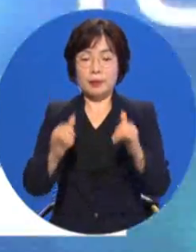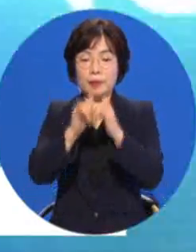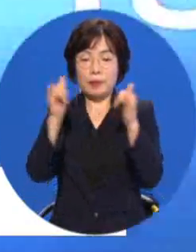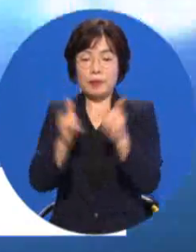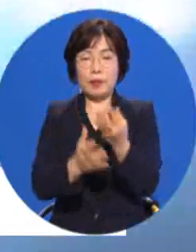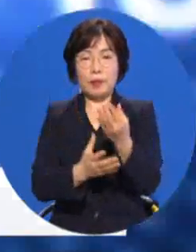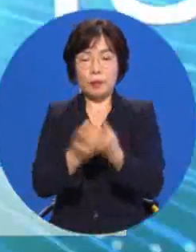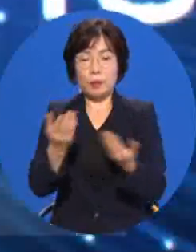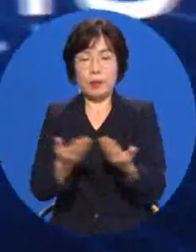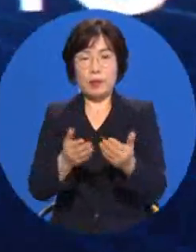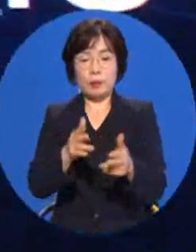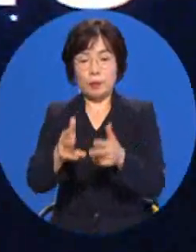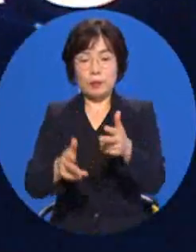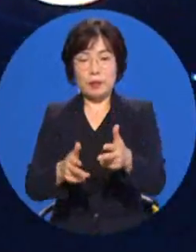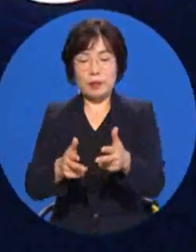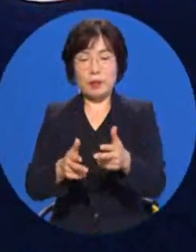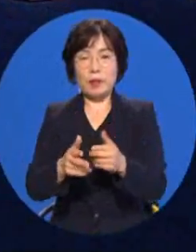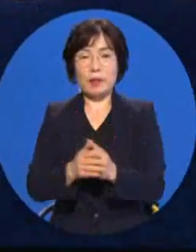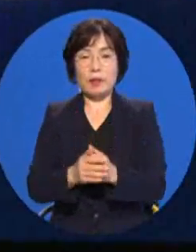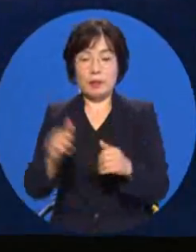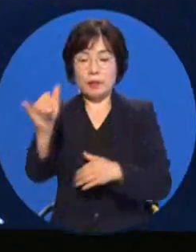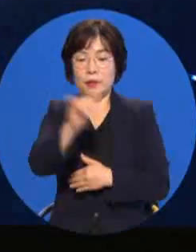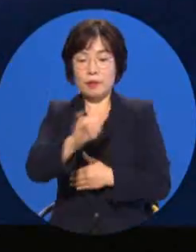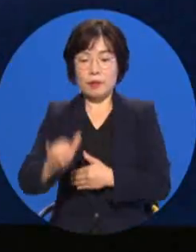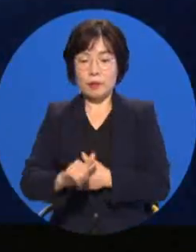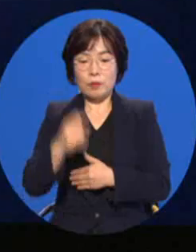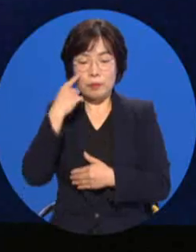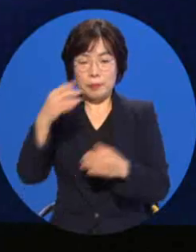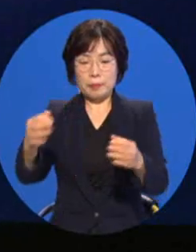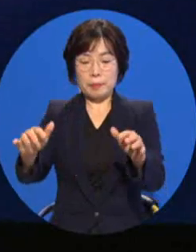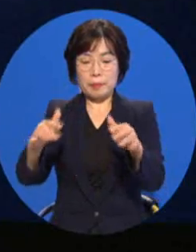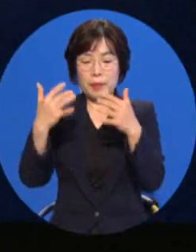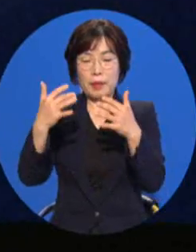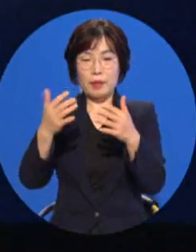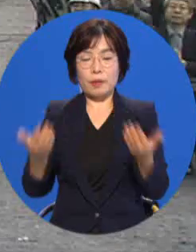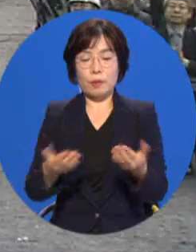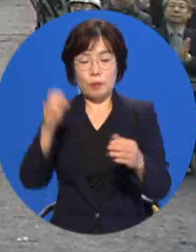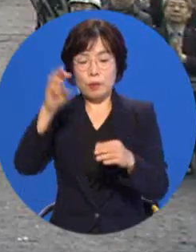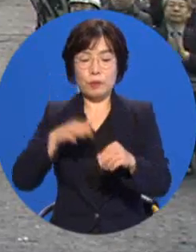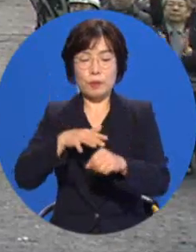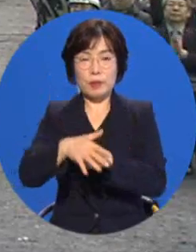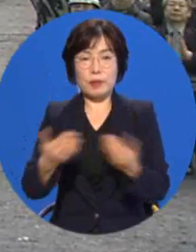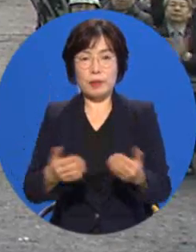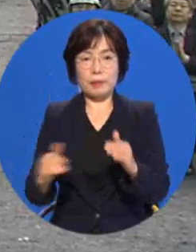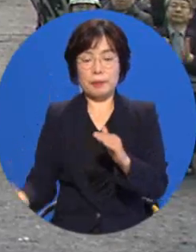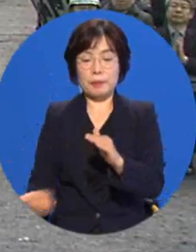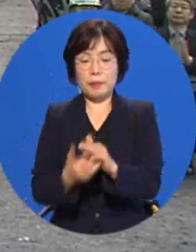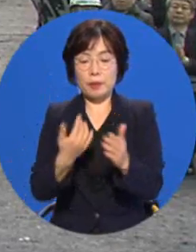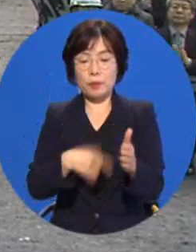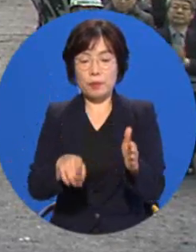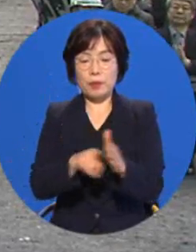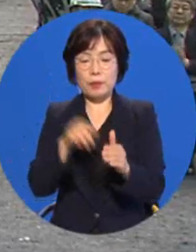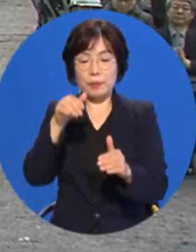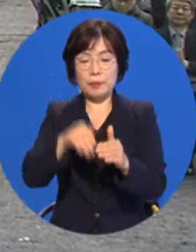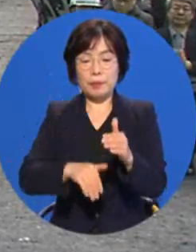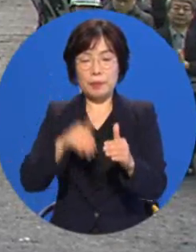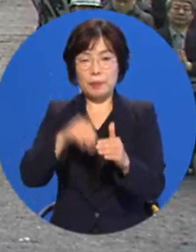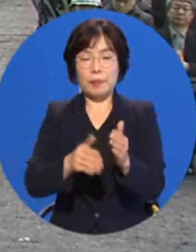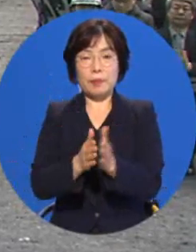사회통합형 일자리 창출이라는 구호로 전국적인 관심을 모았던 광주형 일자리 구현을 향해 첫걸음을 떼는